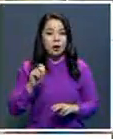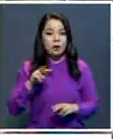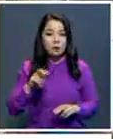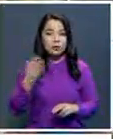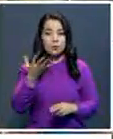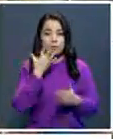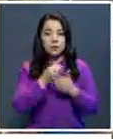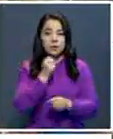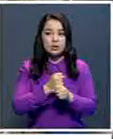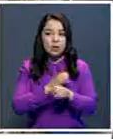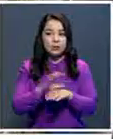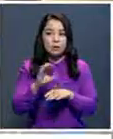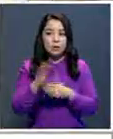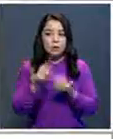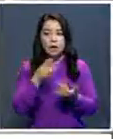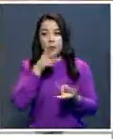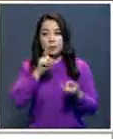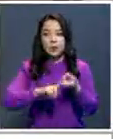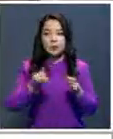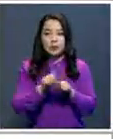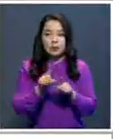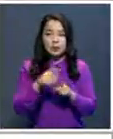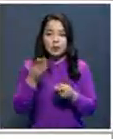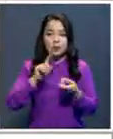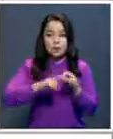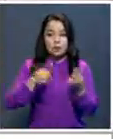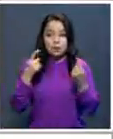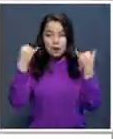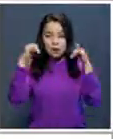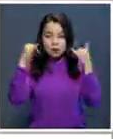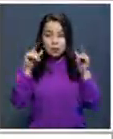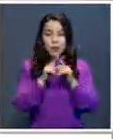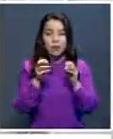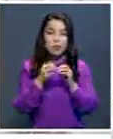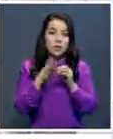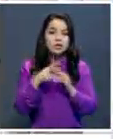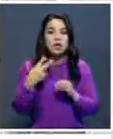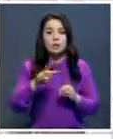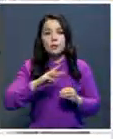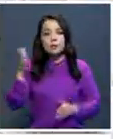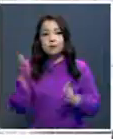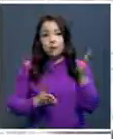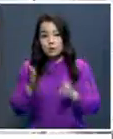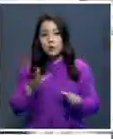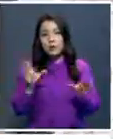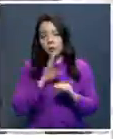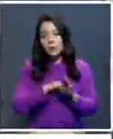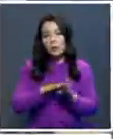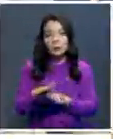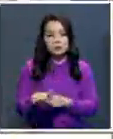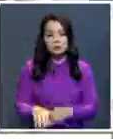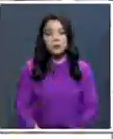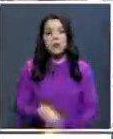өнімдерін шығарумен айналысады. Заманауи технологиялардың арқасында ірі қараны шамамен 15-20 минутта толық сойып болады.